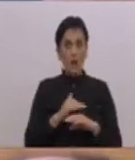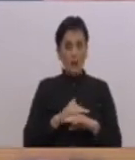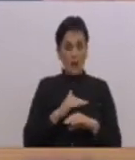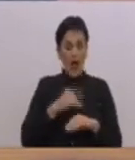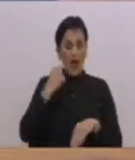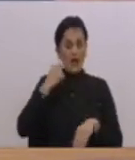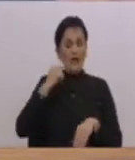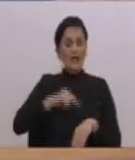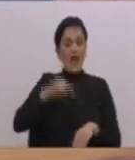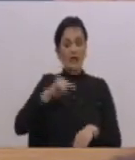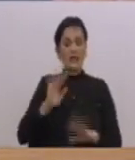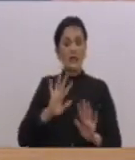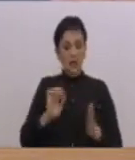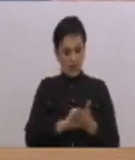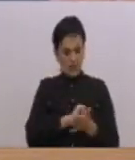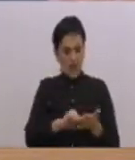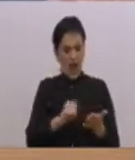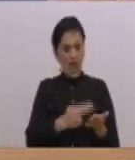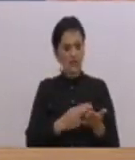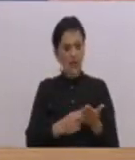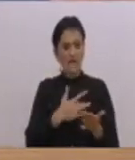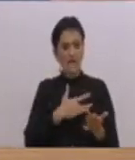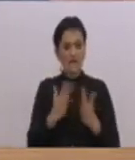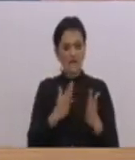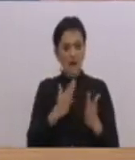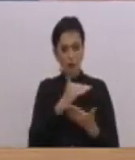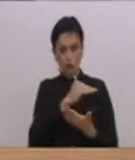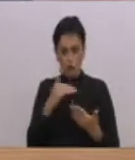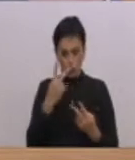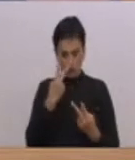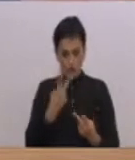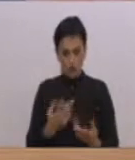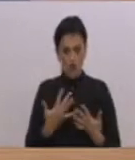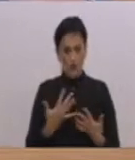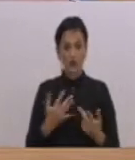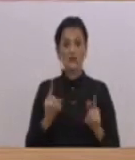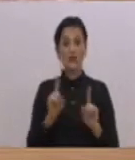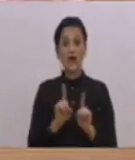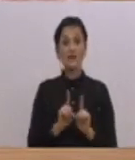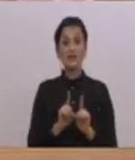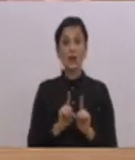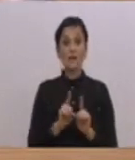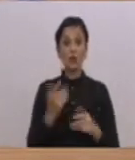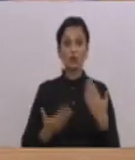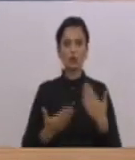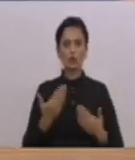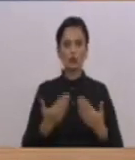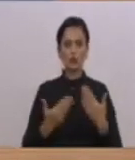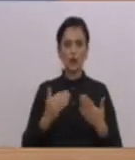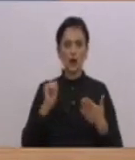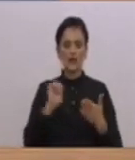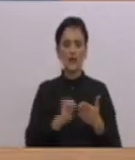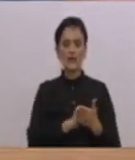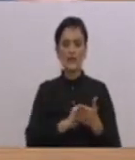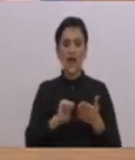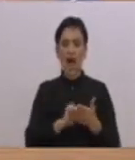არაკეთილსინდისიერება დასაბუთებული ვარაუდის დონეზე უნდა ჩანდეს და ასევე თუ დასაბუთებული